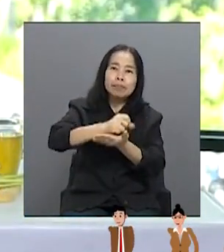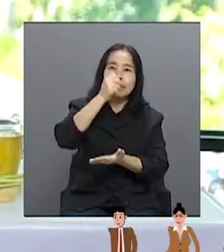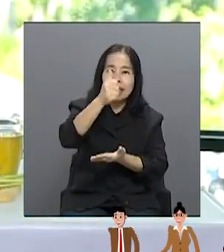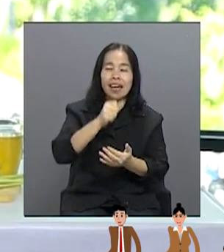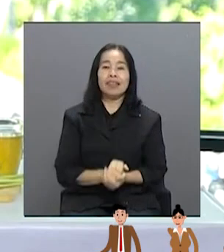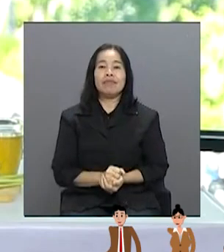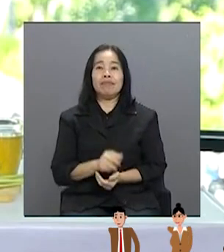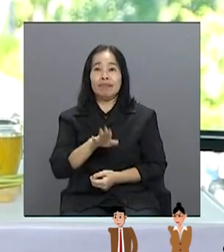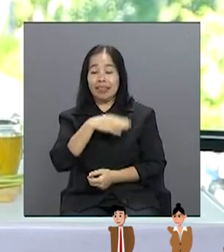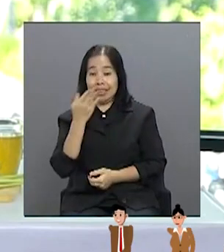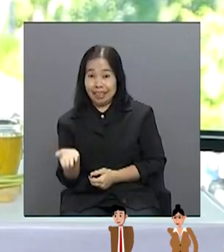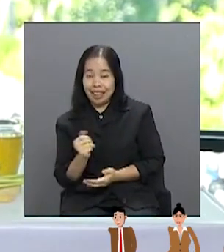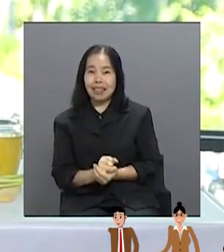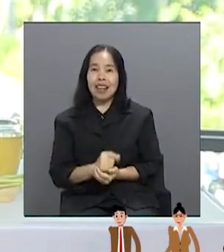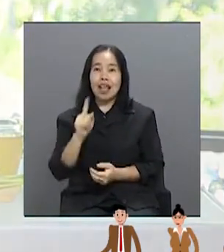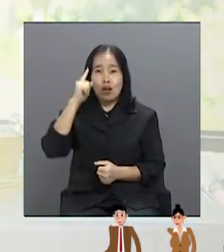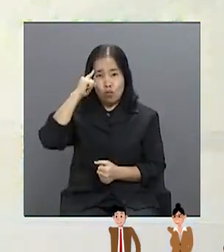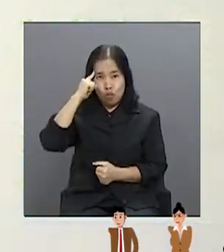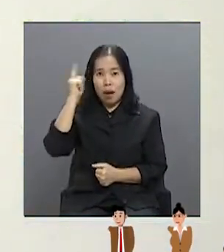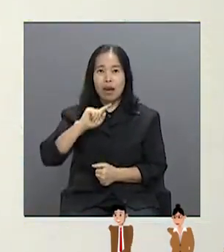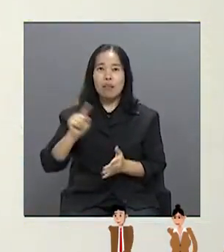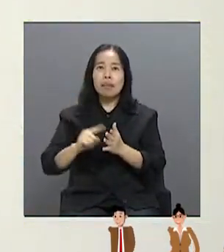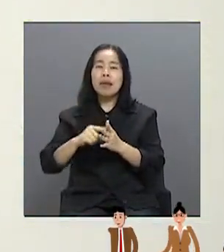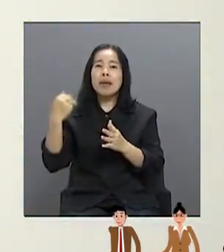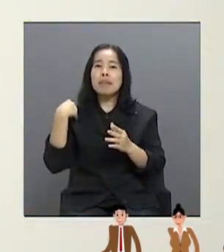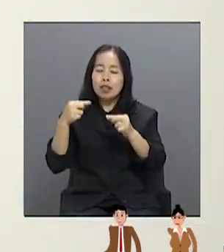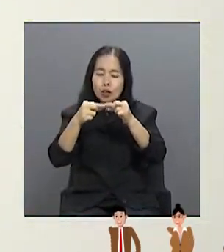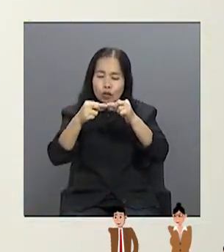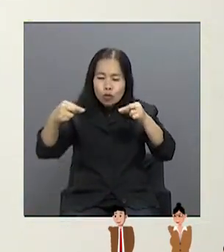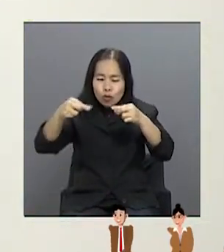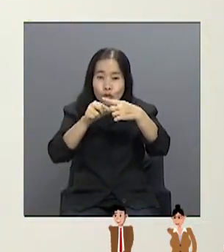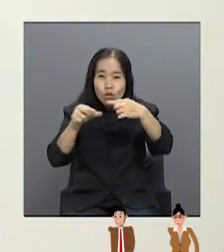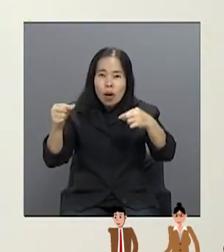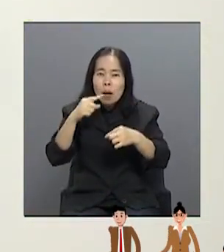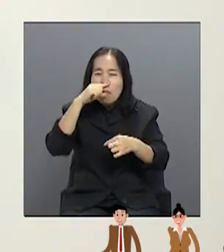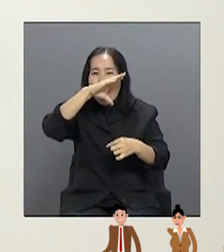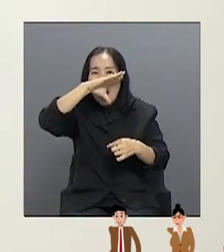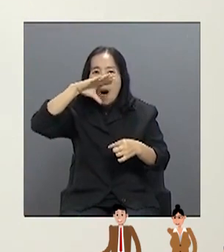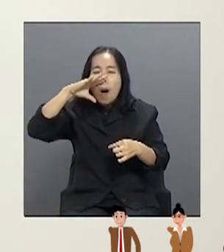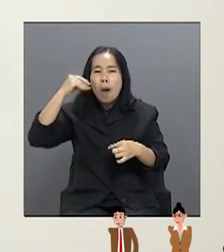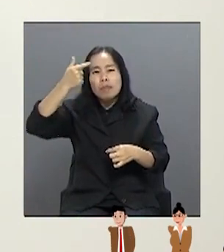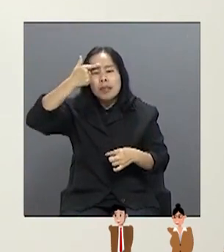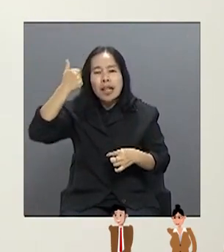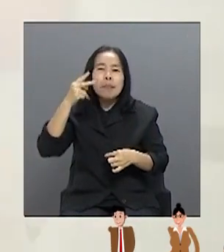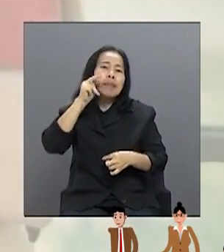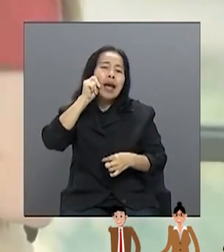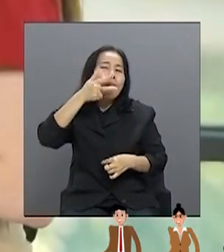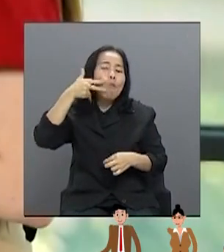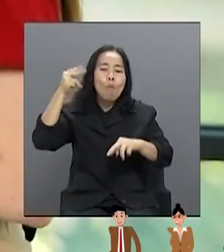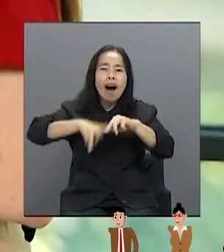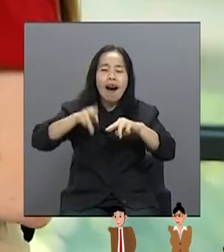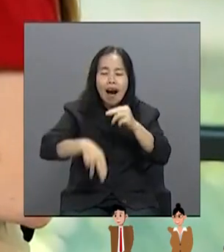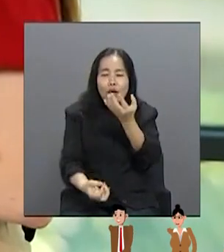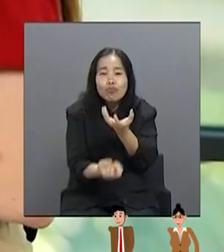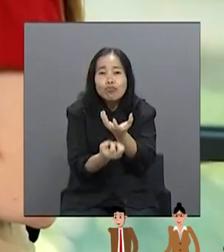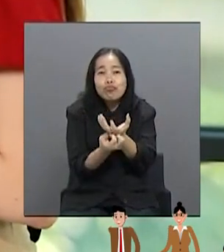า ด โอยกาดถูกต้องครับผม ที่เราใส่ในพะโล้ ในพะโล้ทั้งหลายแหล่อันนี้คือเป็นการแพทย์แผนจีนนะครับที่เขาใช้สำหรับการที่จ